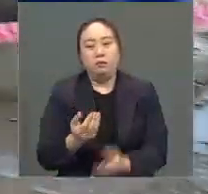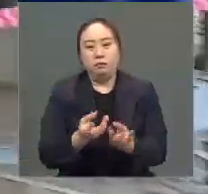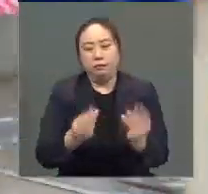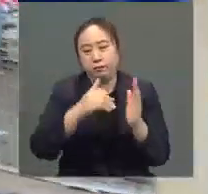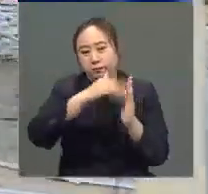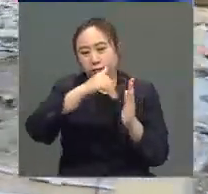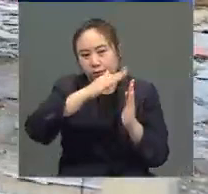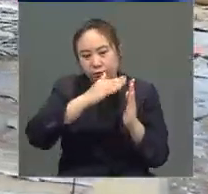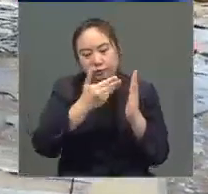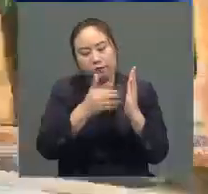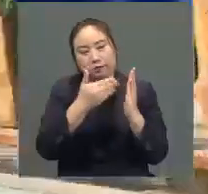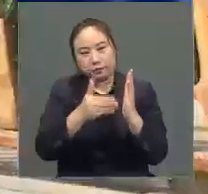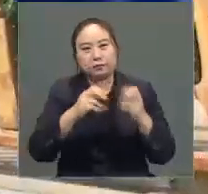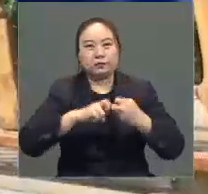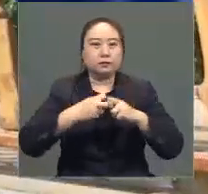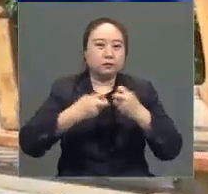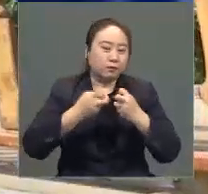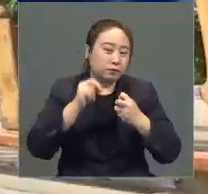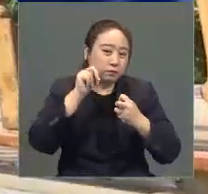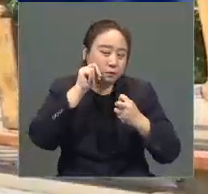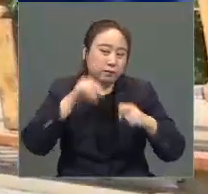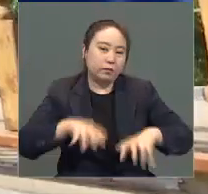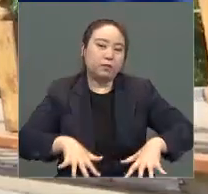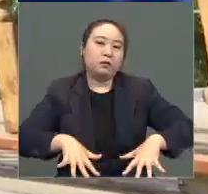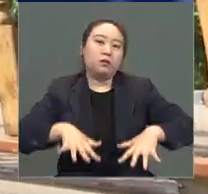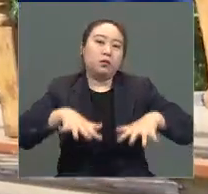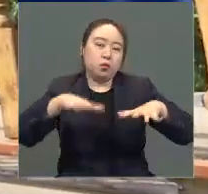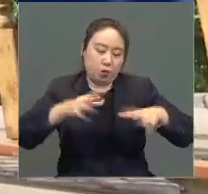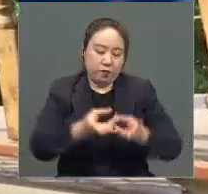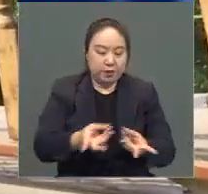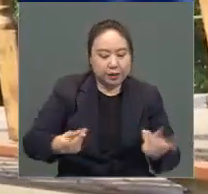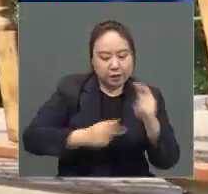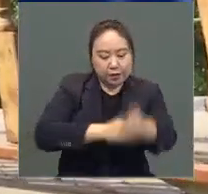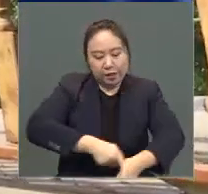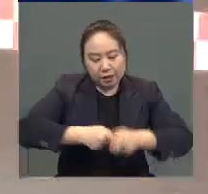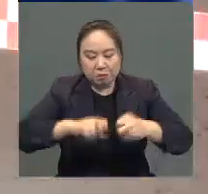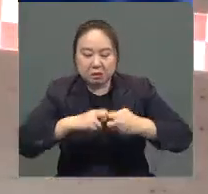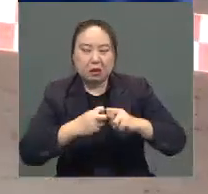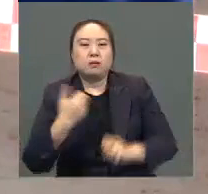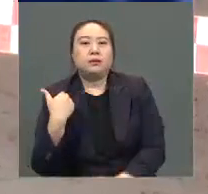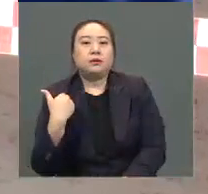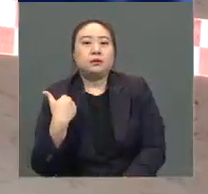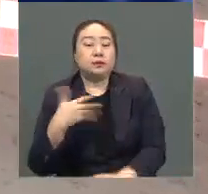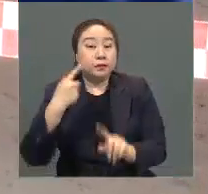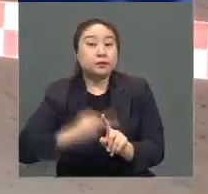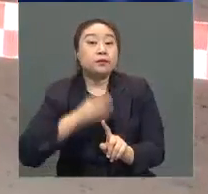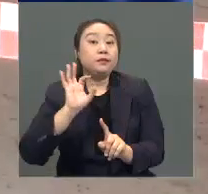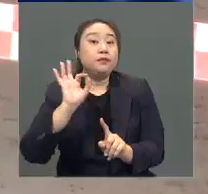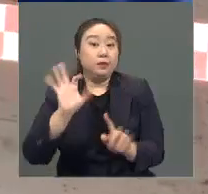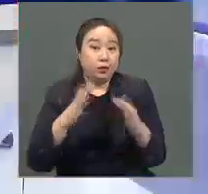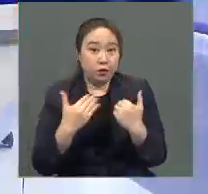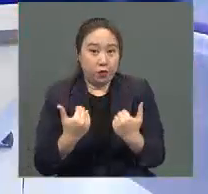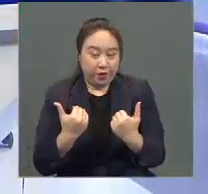ที่ภาคเหนือแล้วก็ภาคอีสานเนี่ยก็จมน้ำลงไปพื้นที่การเกษตรก็เสียหายแต่ว่าในช่วงเดือนกันยายน